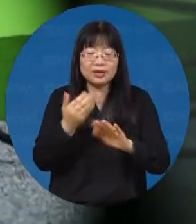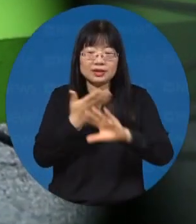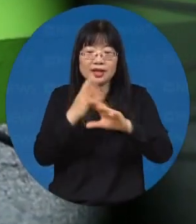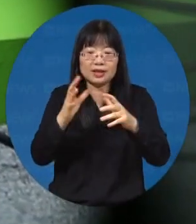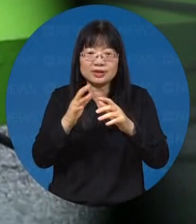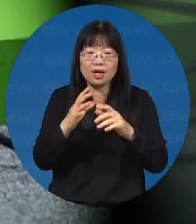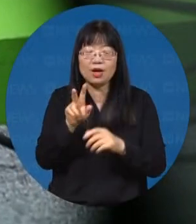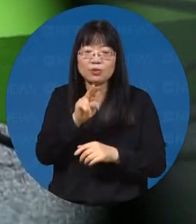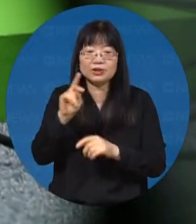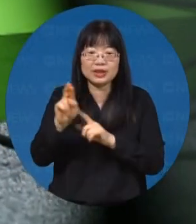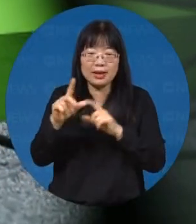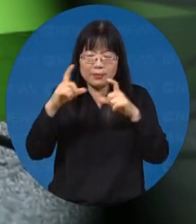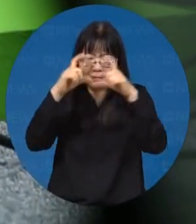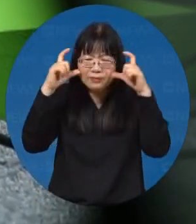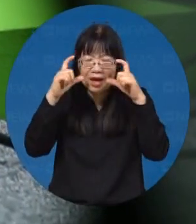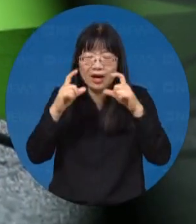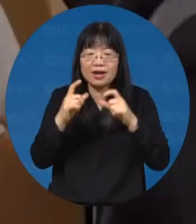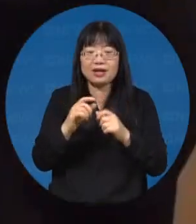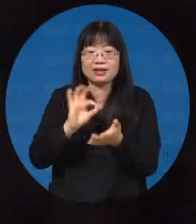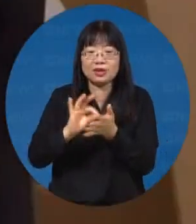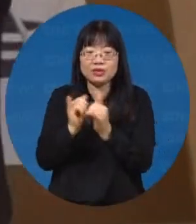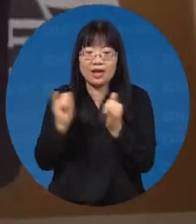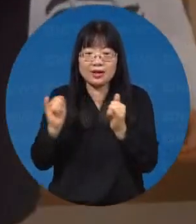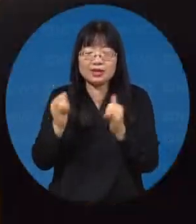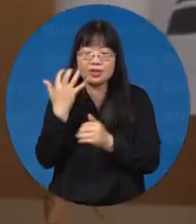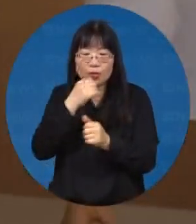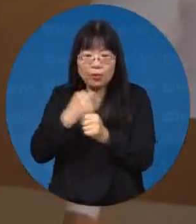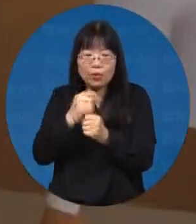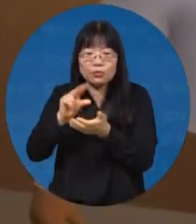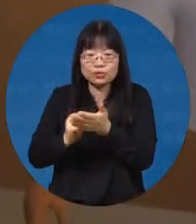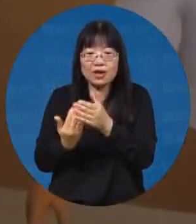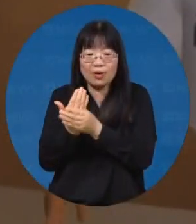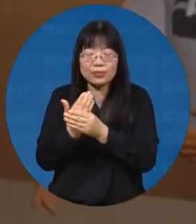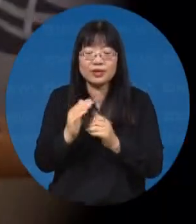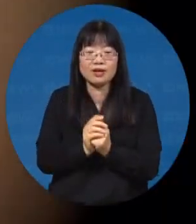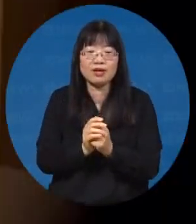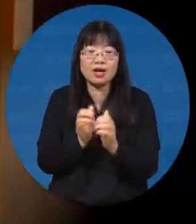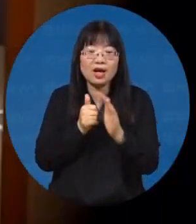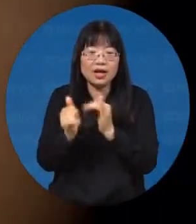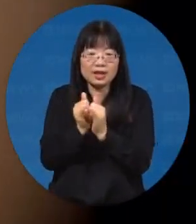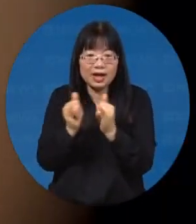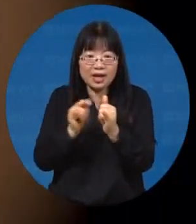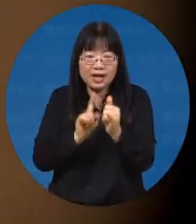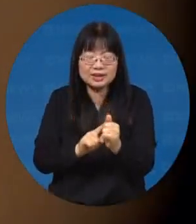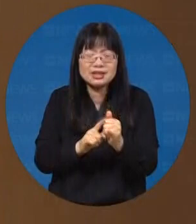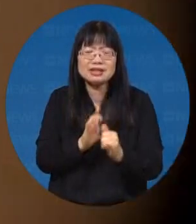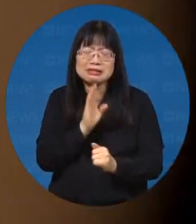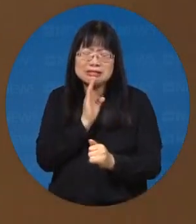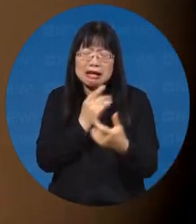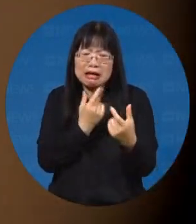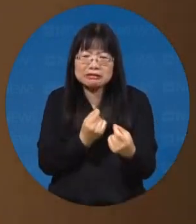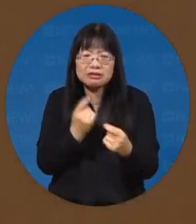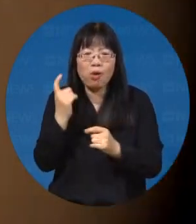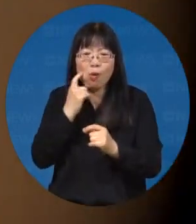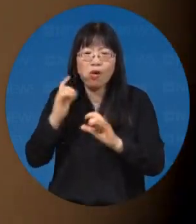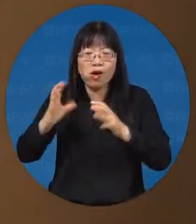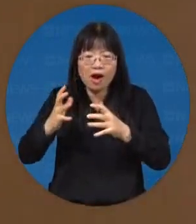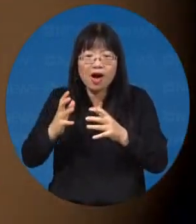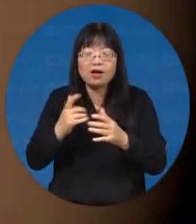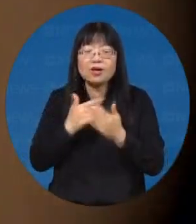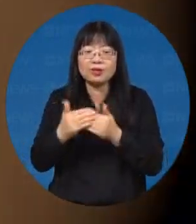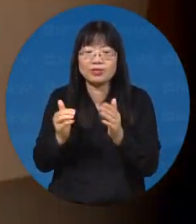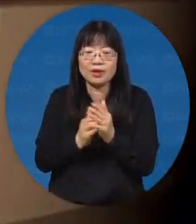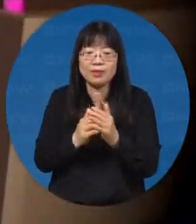VR 기기 이용자들 간의 성폭력이 문제가 되기도 했는데 이용자들은 실제 같은 가상 현실을 경험하기 때문에